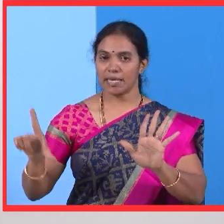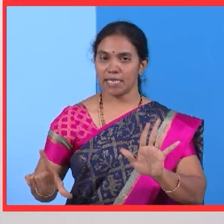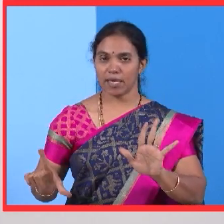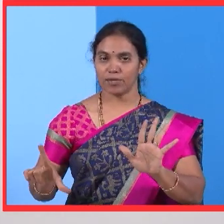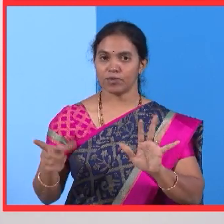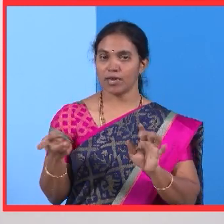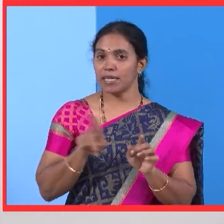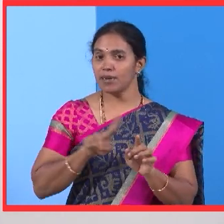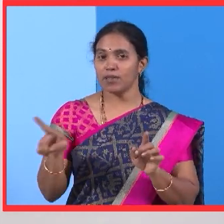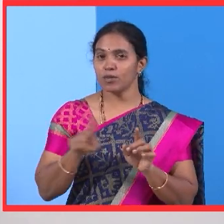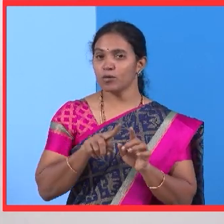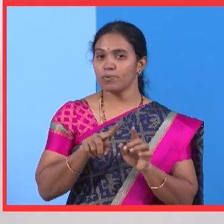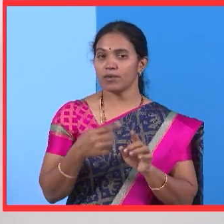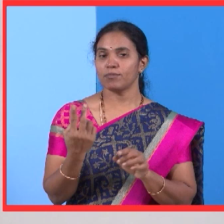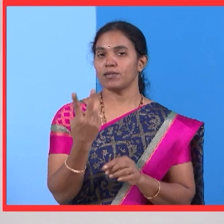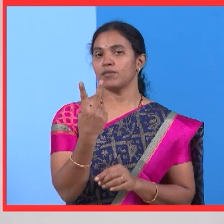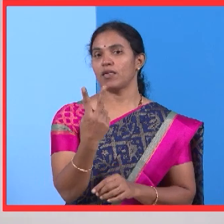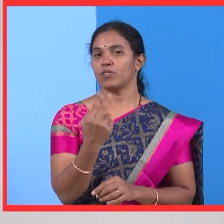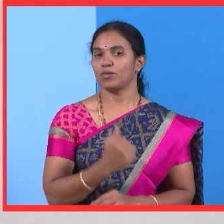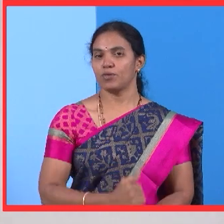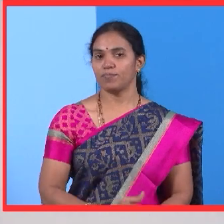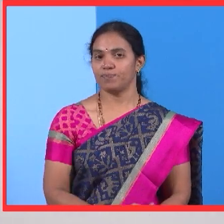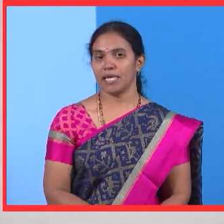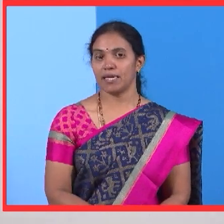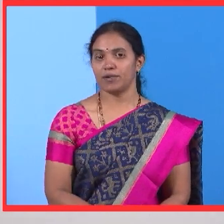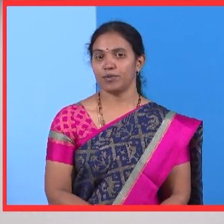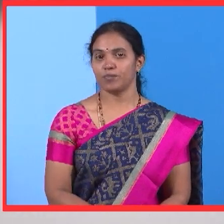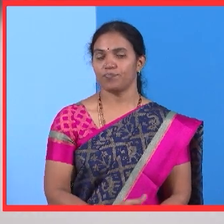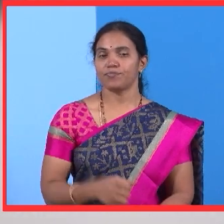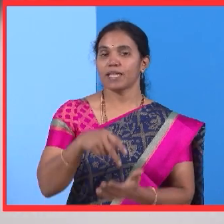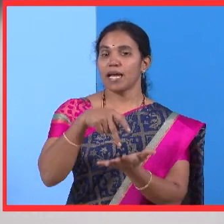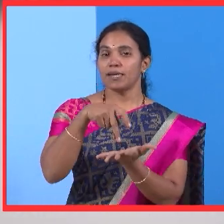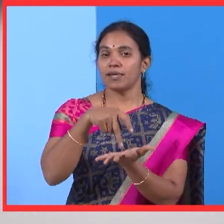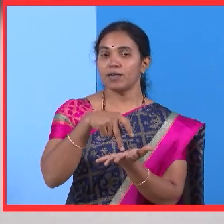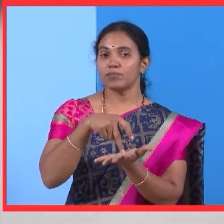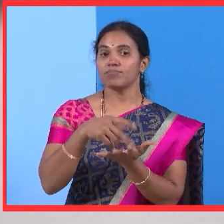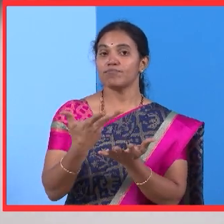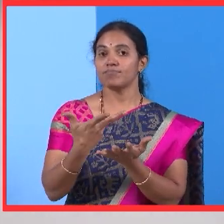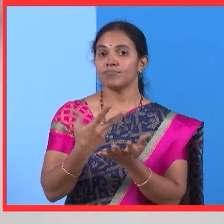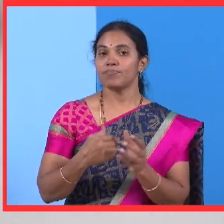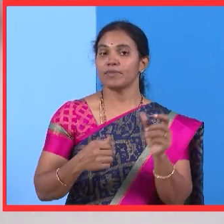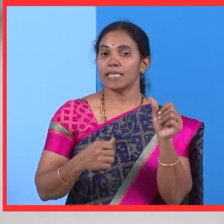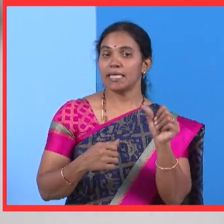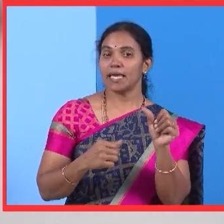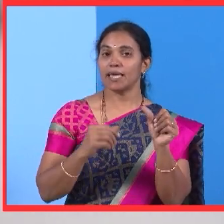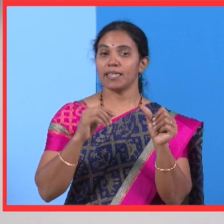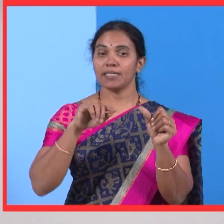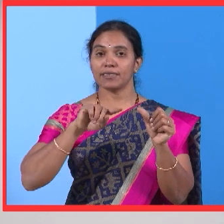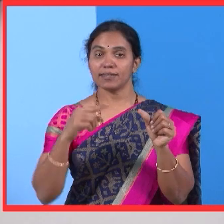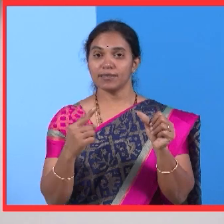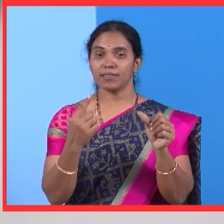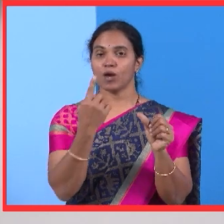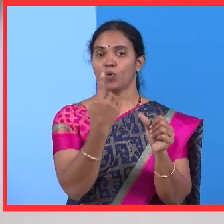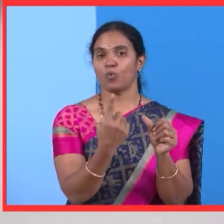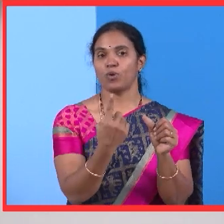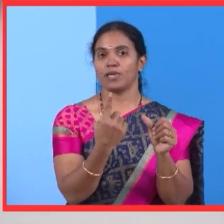2 கிலோமீட்டர் இருக்குது. அப்போ மிட் பாயிண்ட் எங்கே வரப்போகுது? ஏயிலிருந்து வலப்பக்கம் 1 கிலோமீட்டர் போகணும், பியிலிருந்து